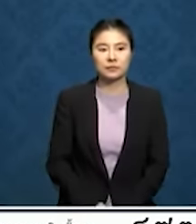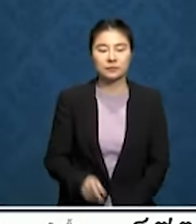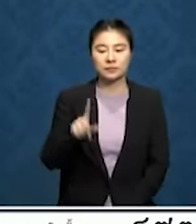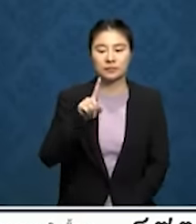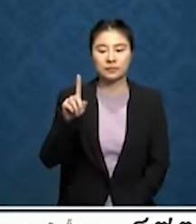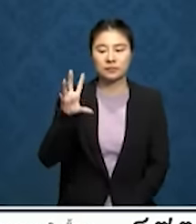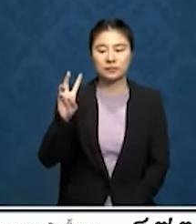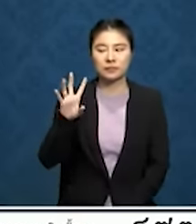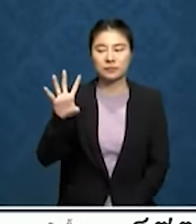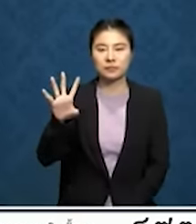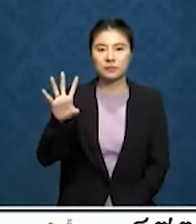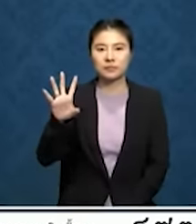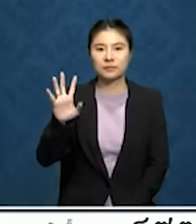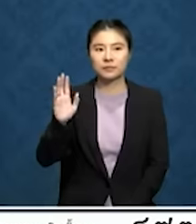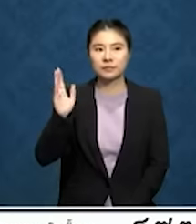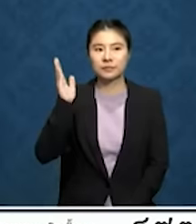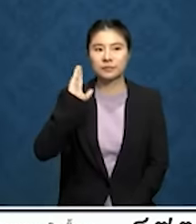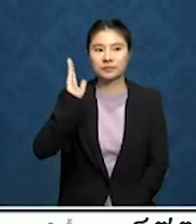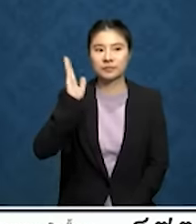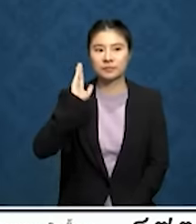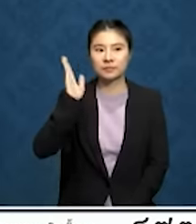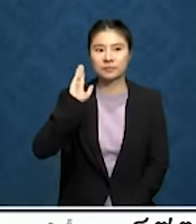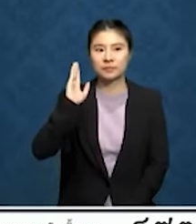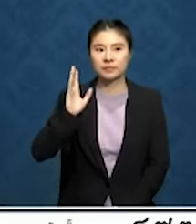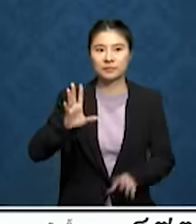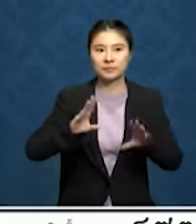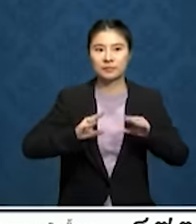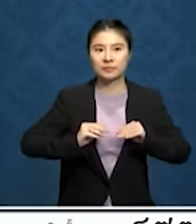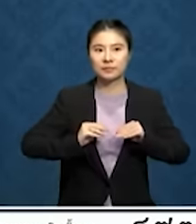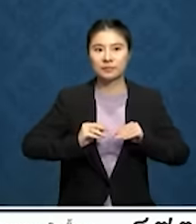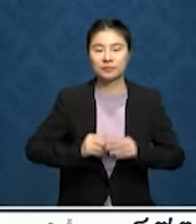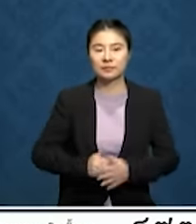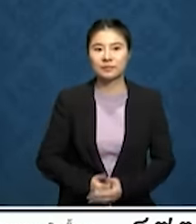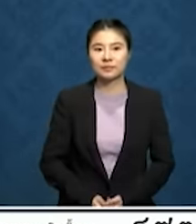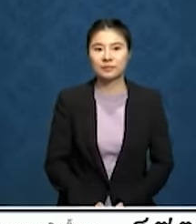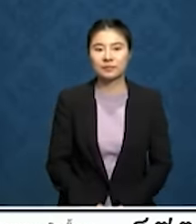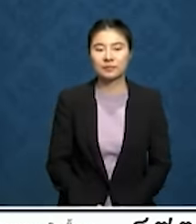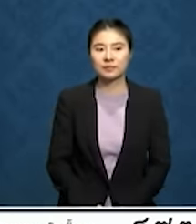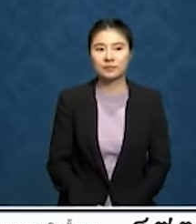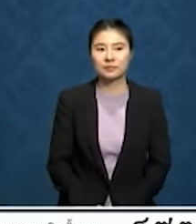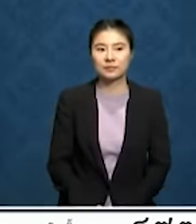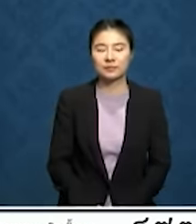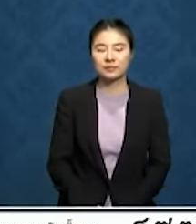164นายธรรมนัสพรหมเผ่า เห็นชอบครับ